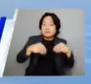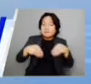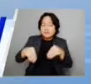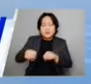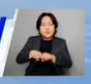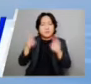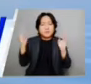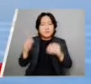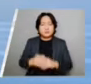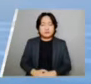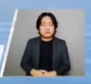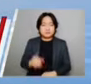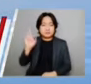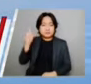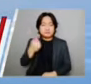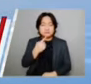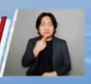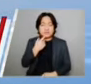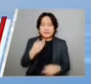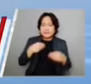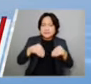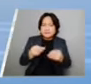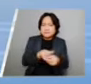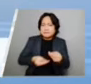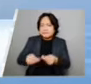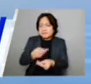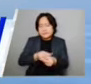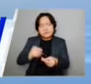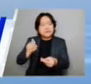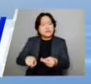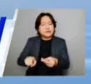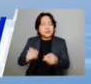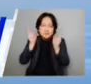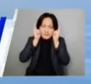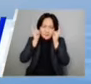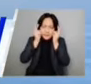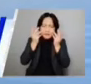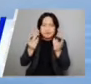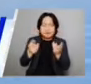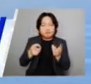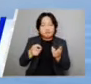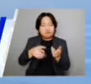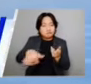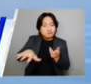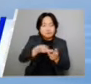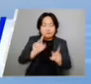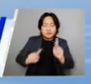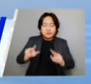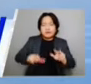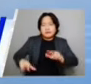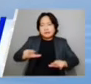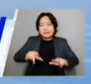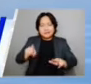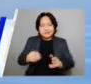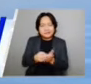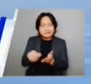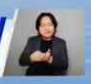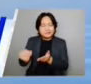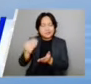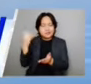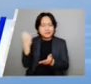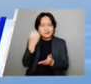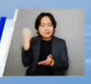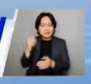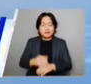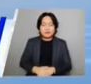may makuhanan sila ng mga gulay. Nagpapanik, buying minsan sila dito eh. May liquor ban na rin sa buong lalawigan